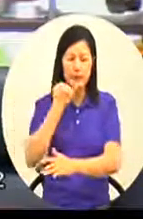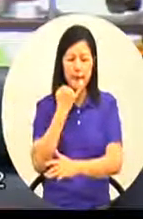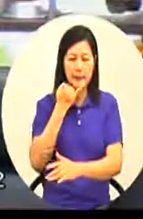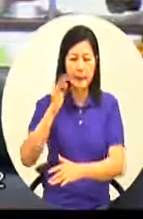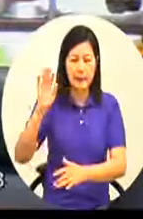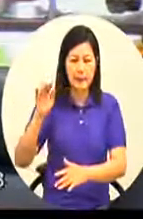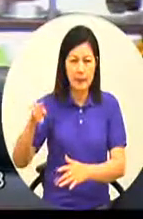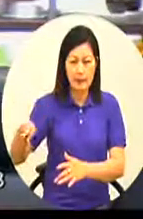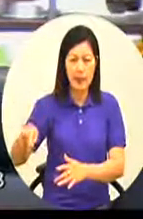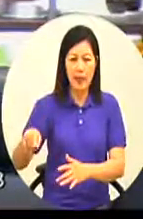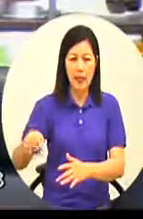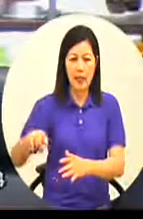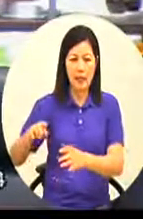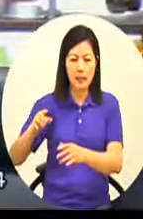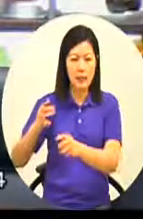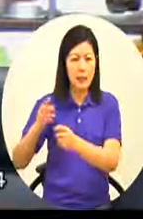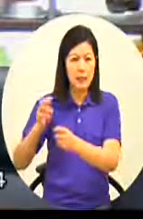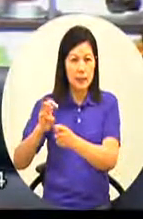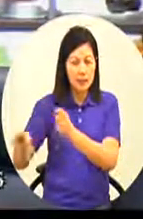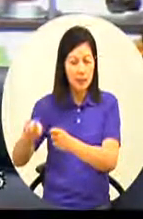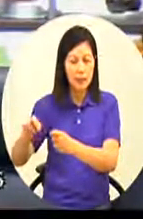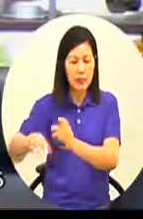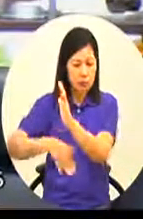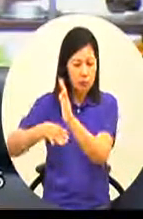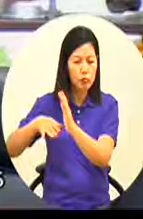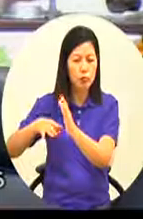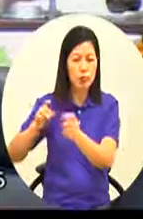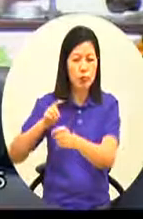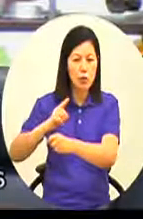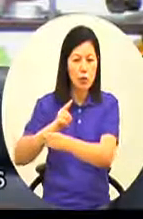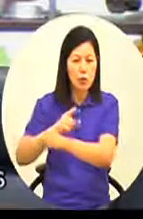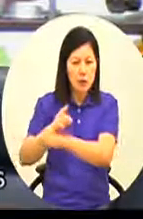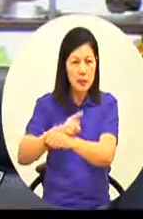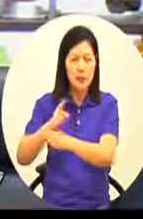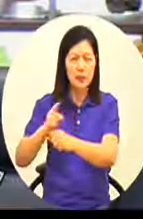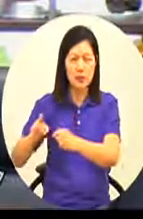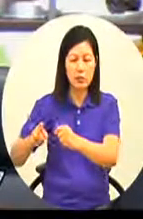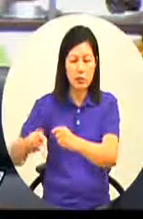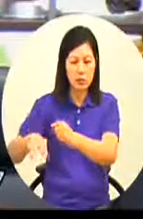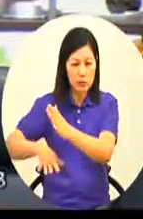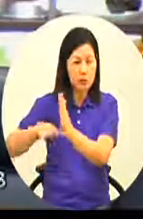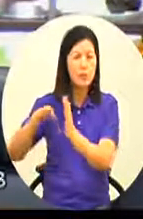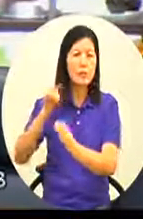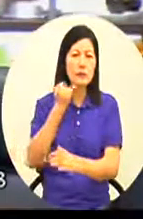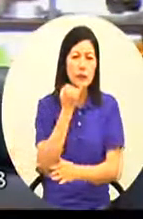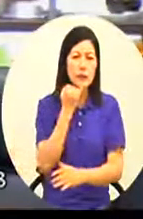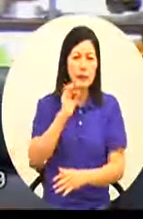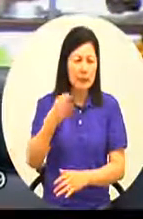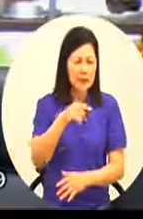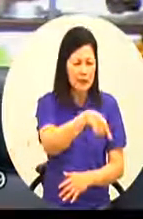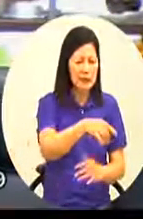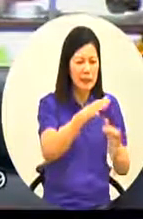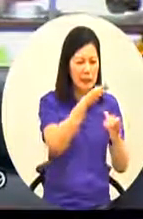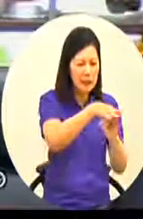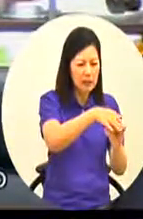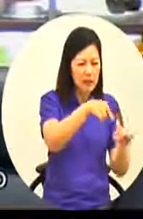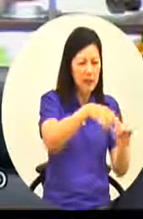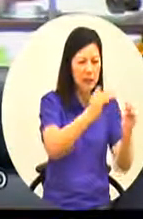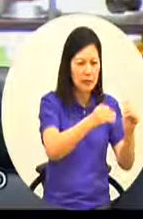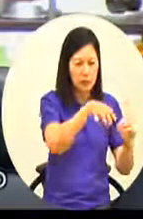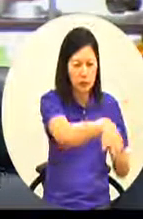允许它半个小时积水，可以允许它半个小时一个小时的积水，但是这个地方就不行。